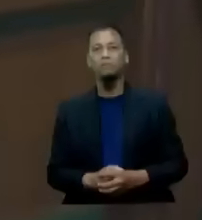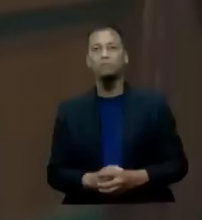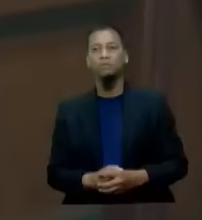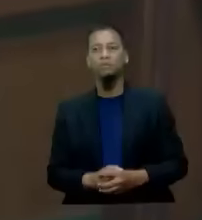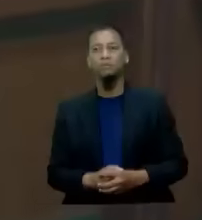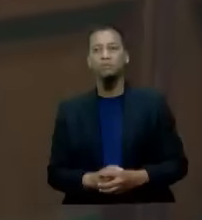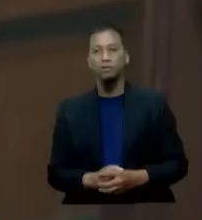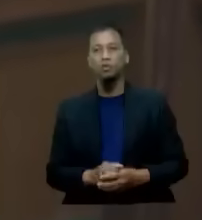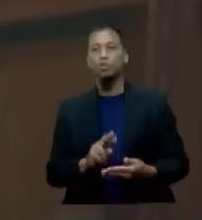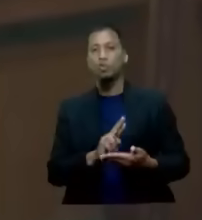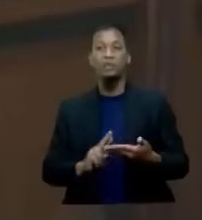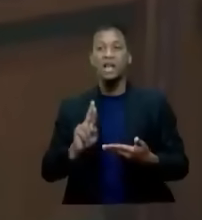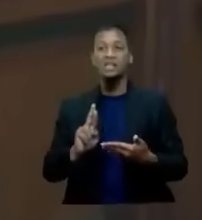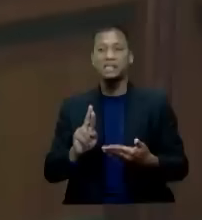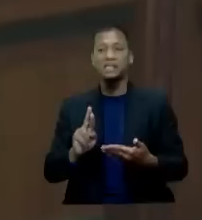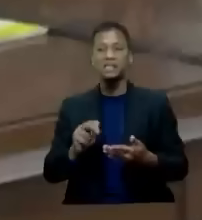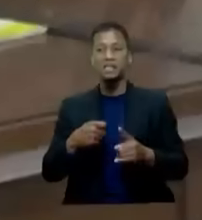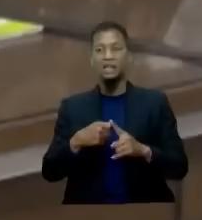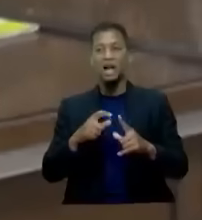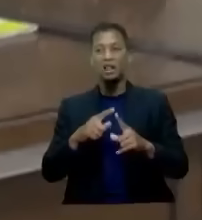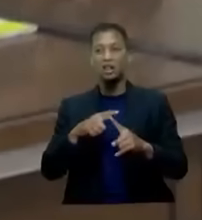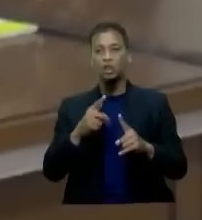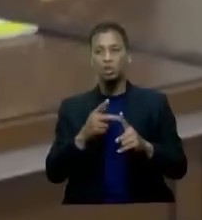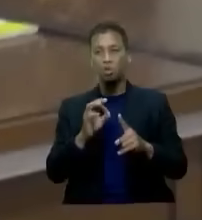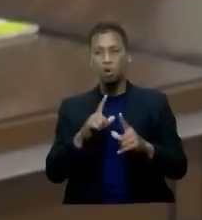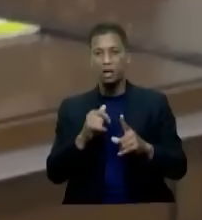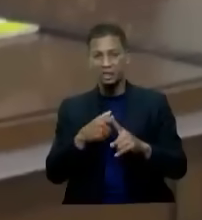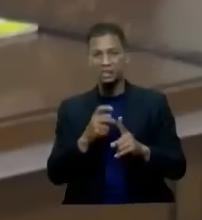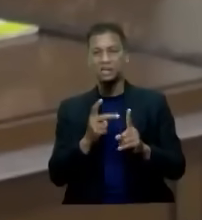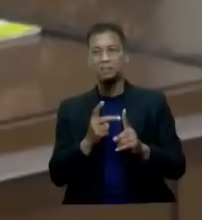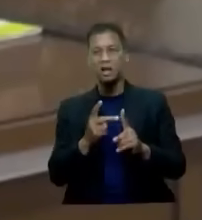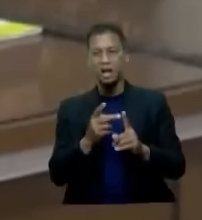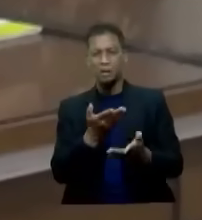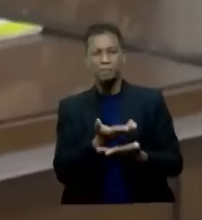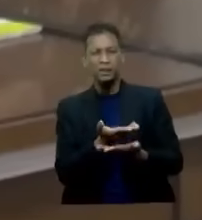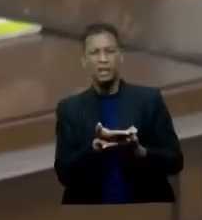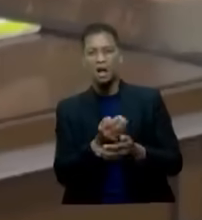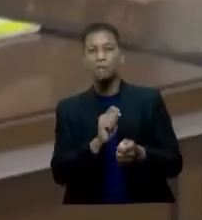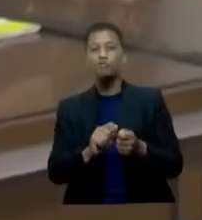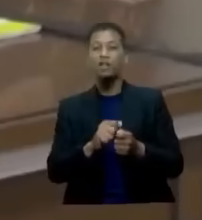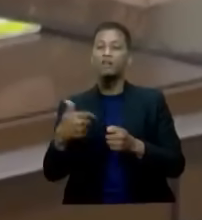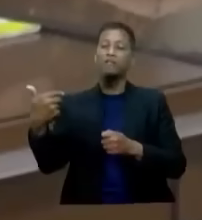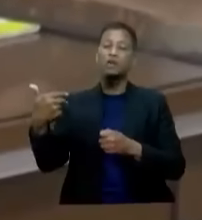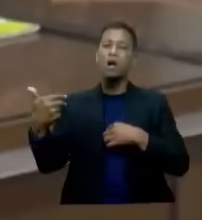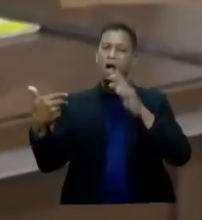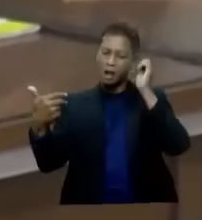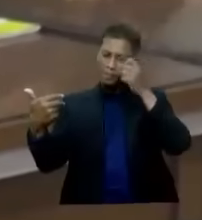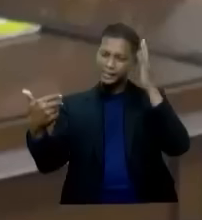Kampus Universitas Katolik Sugiya Pranata Semarang, Jawa Tengah menolak permintaan pembuatan video apresiasi kinerja Presiden Jokowi.